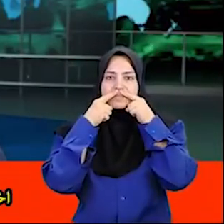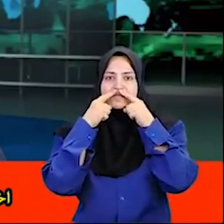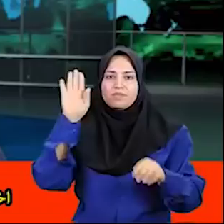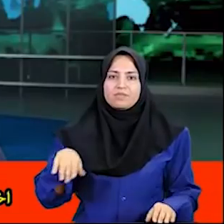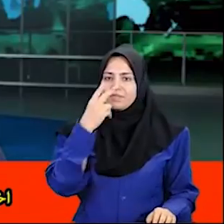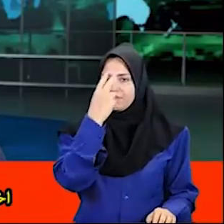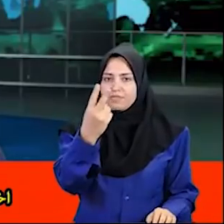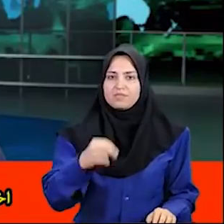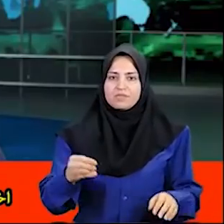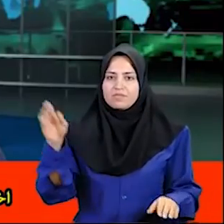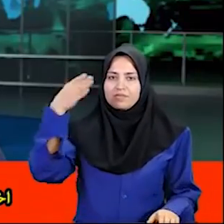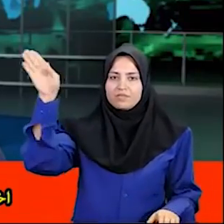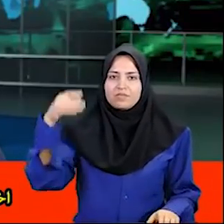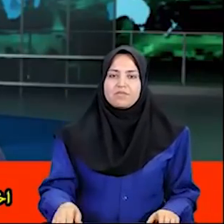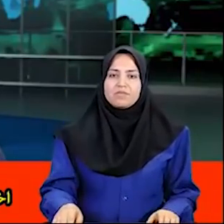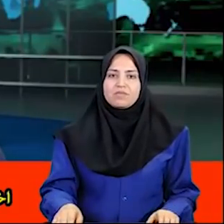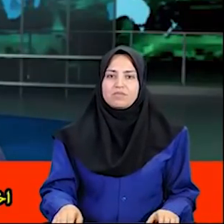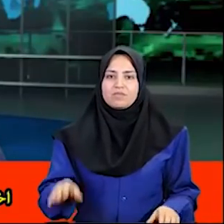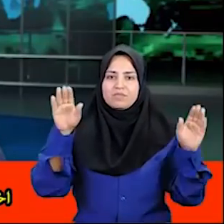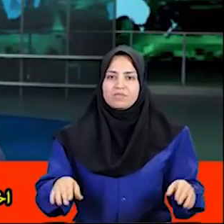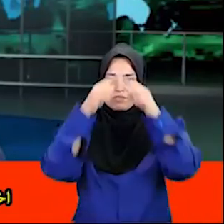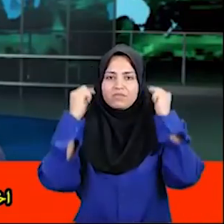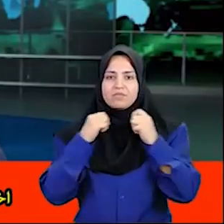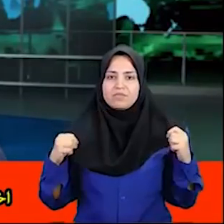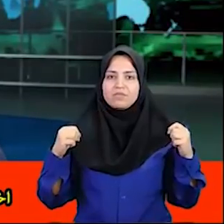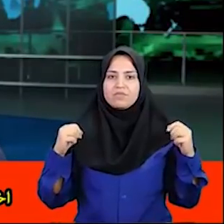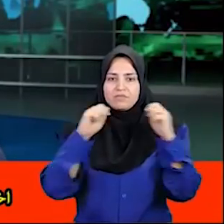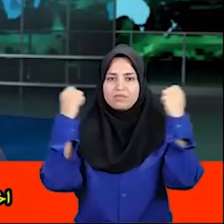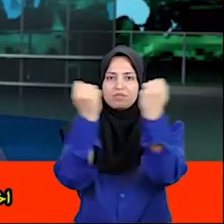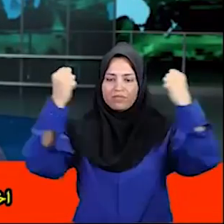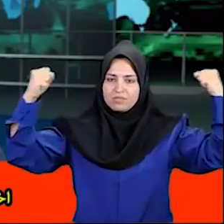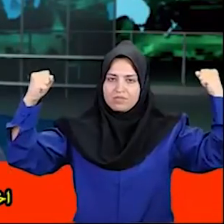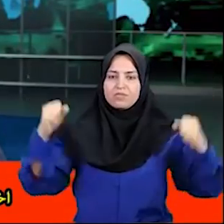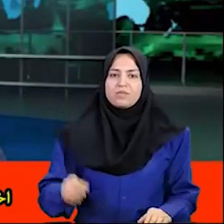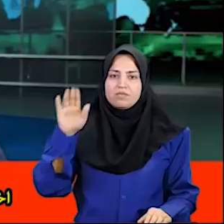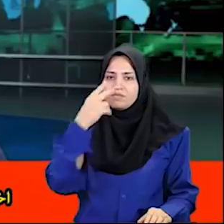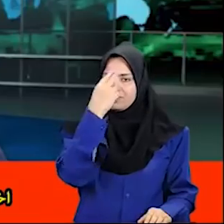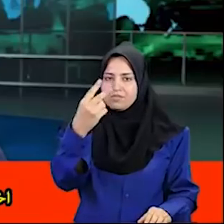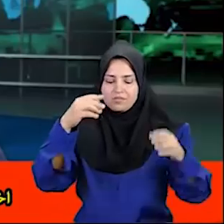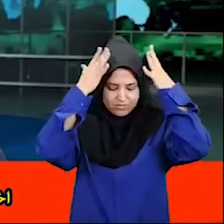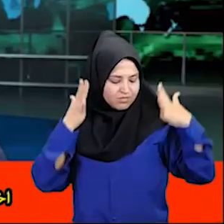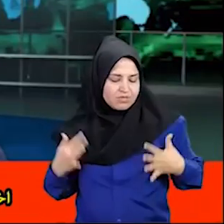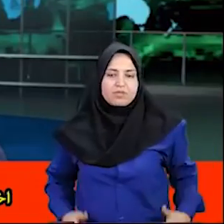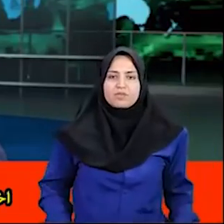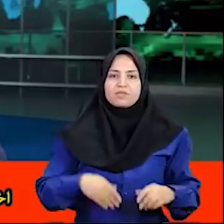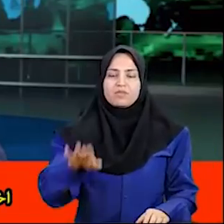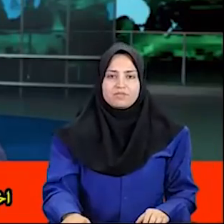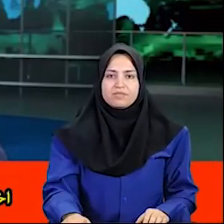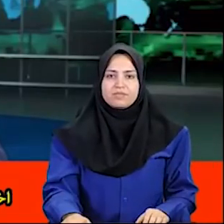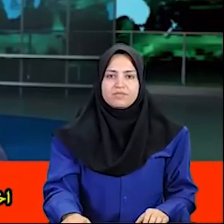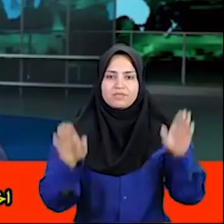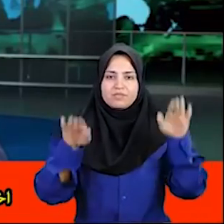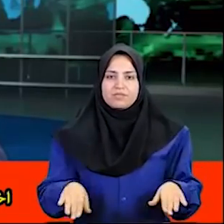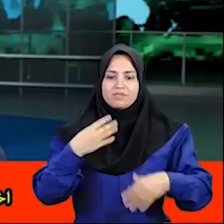پرچم آیستروم، حضور بانوان در ورزشگاه ها و حتی دیدن صحنه های تایتانیکی هم تحریک نمی شود. اما